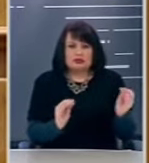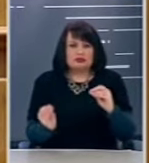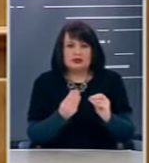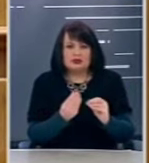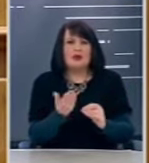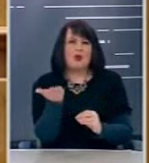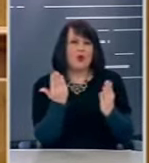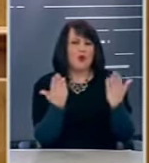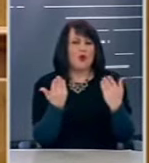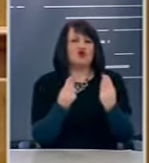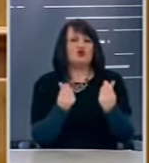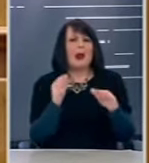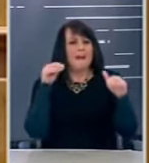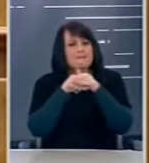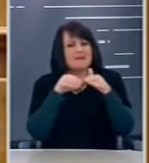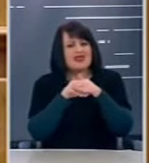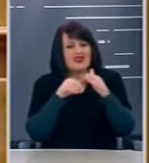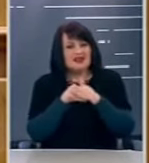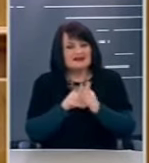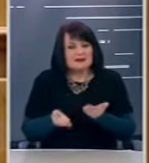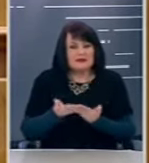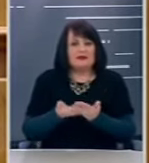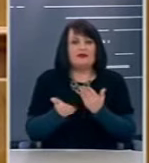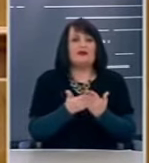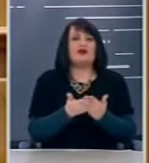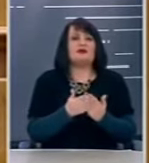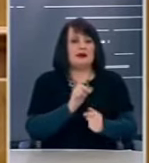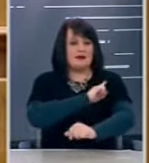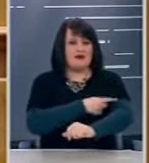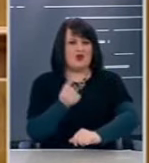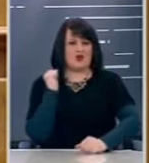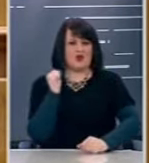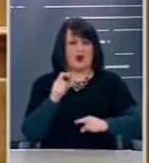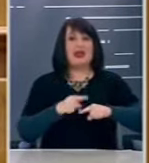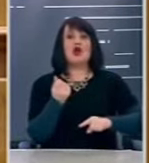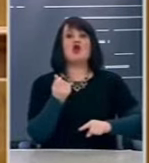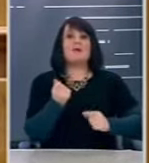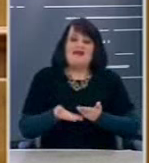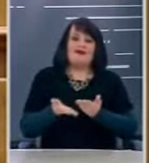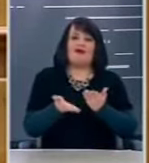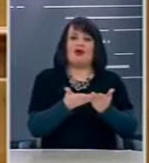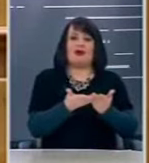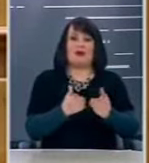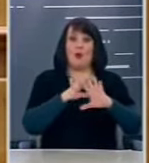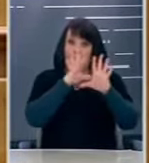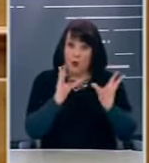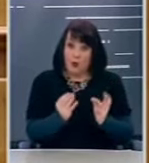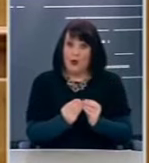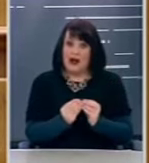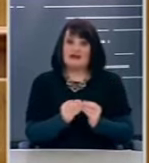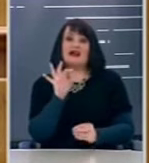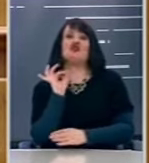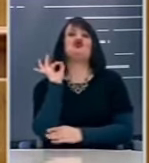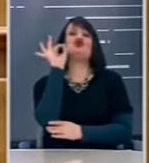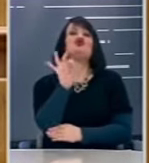προσέλκυση επενδύσεων, θα είναι η ενίσχυση των συγκριτικών πλεονεκτημάτων της ελληνικής οικονομίας. Και όλα αυτά με